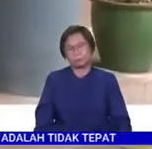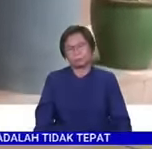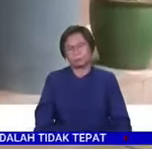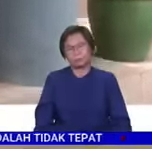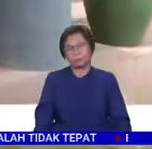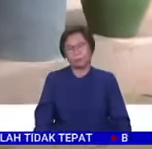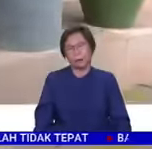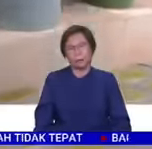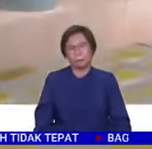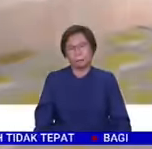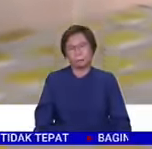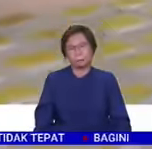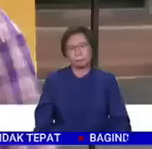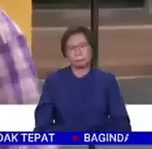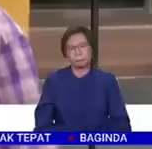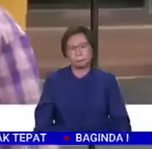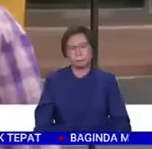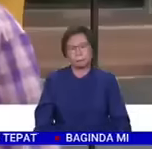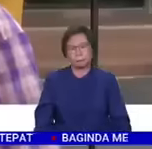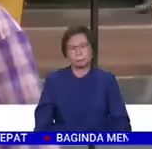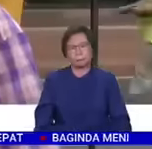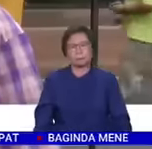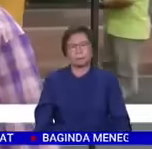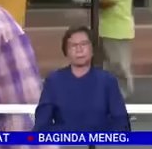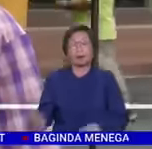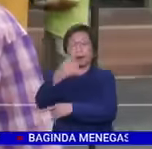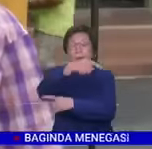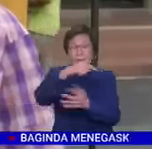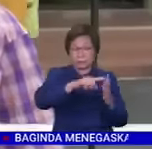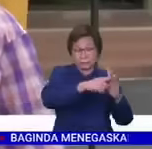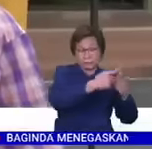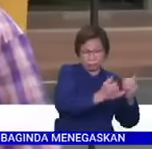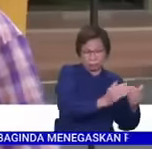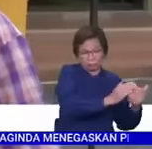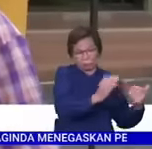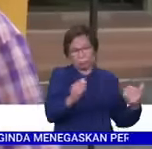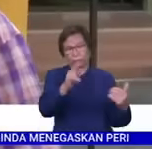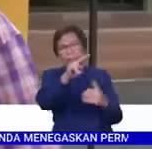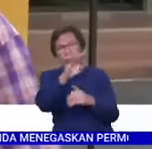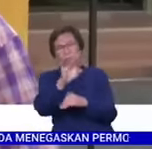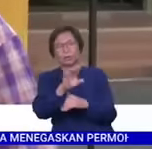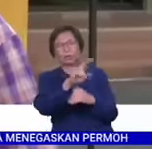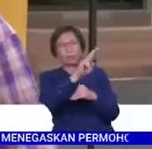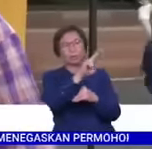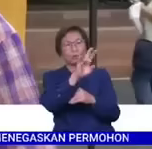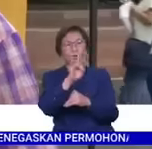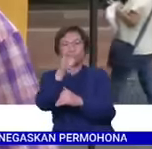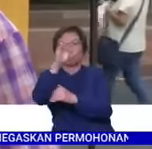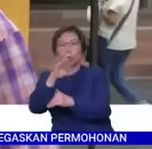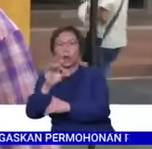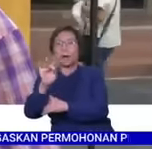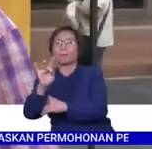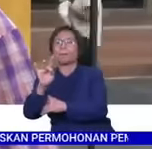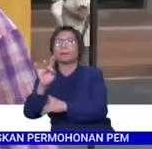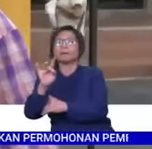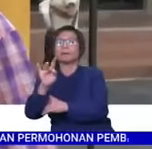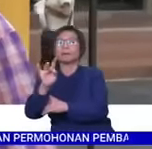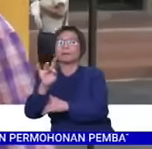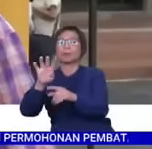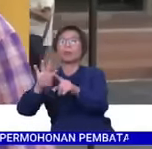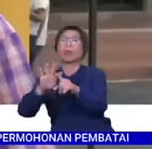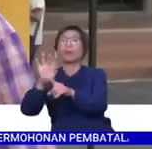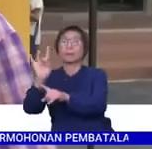hai hai Hai jadi Stalin Inge 2017 vlog1 hari-hari